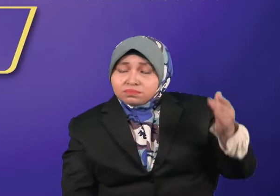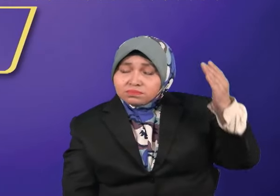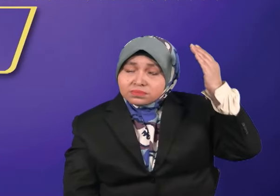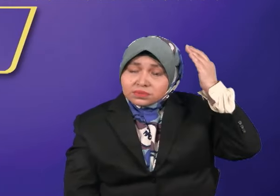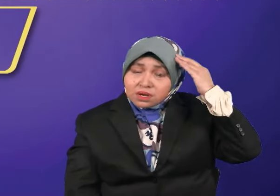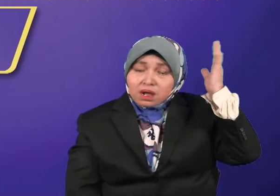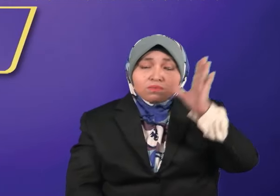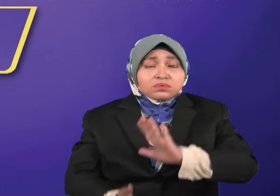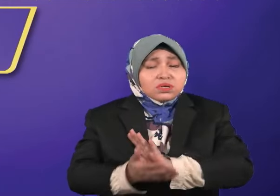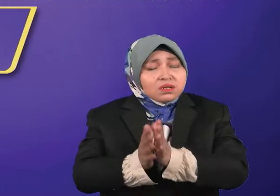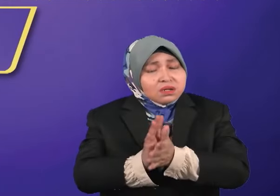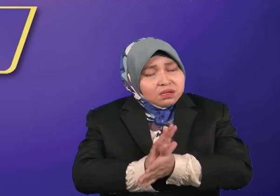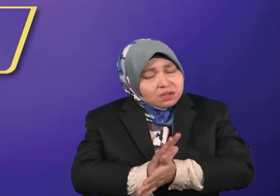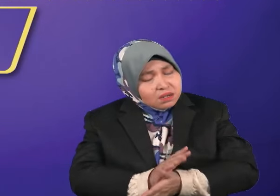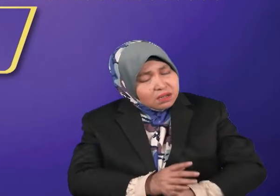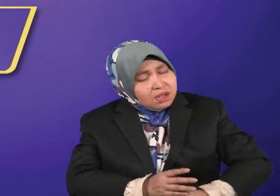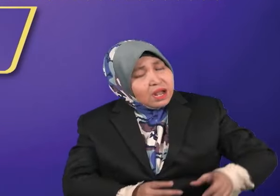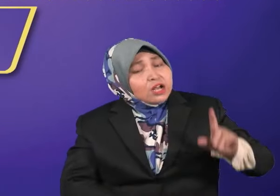ومن